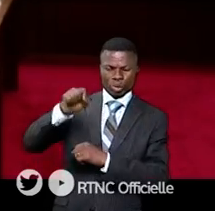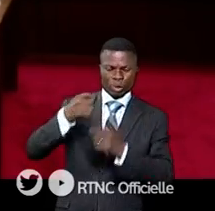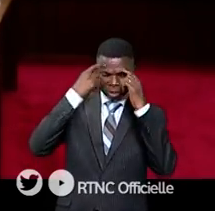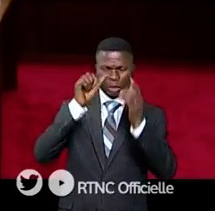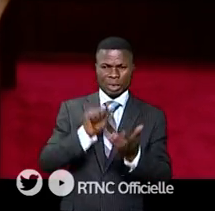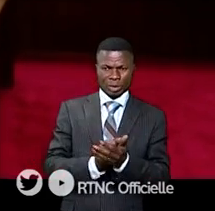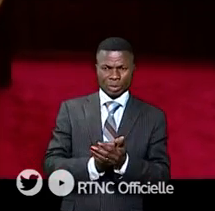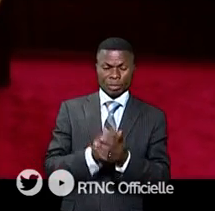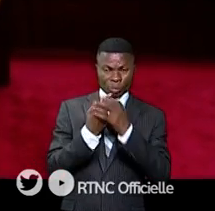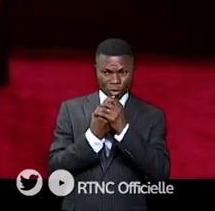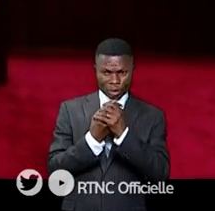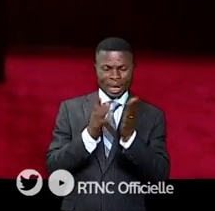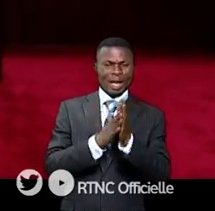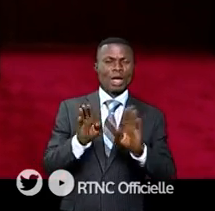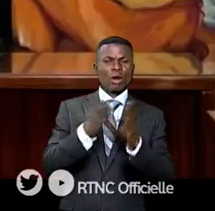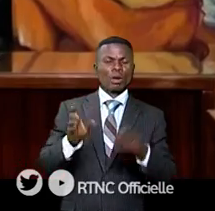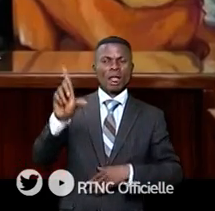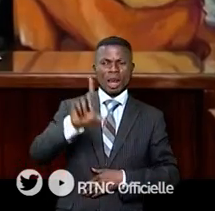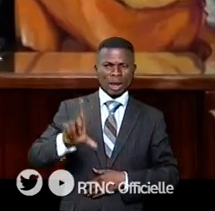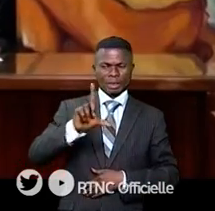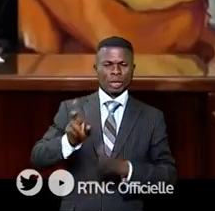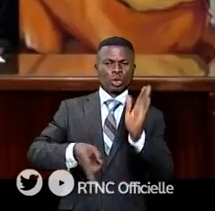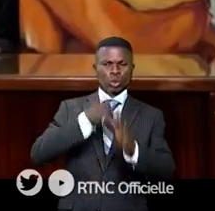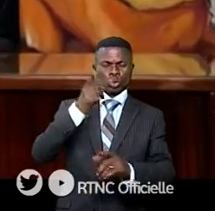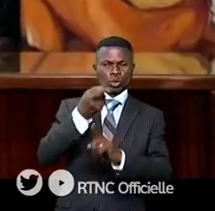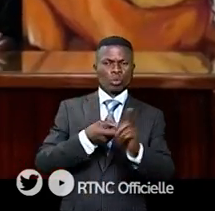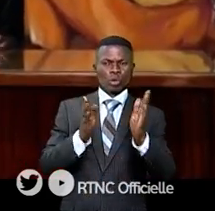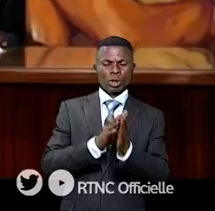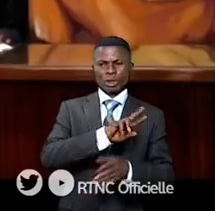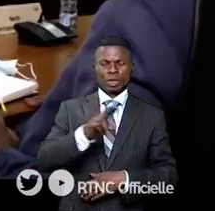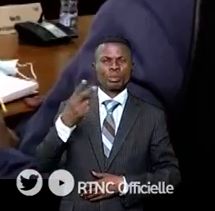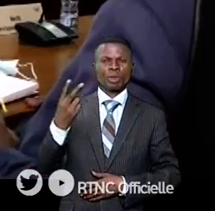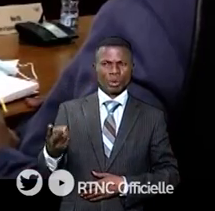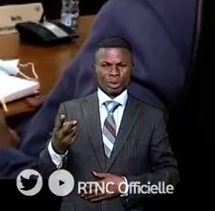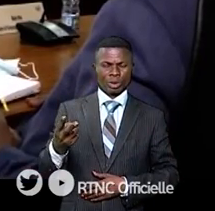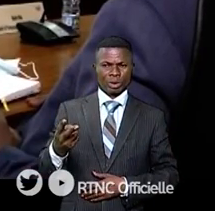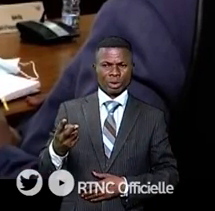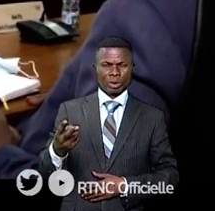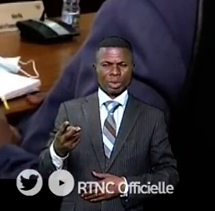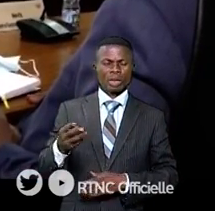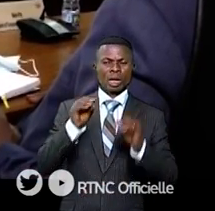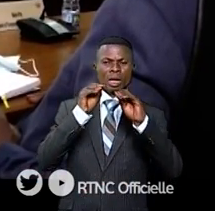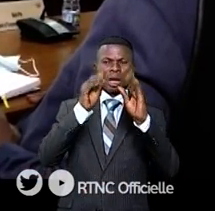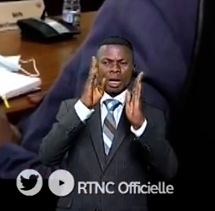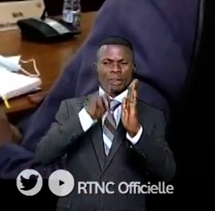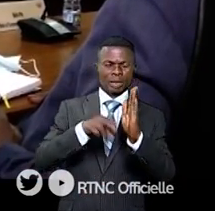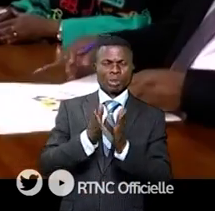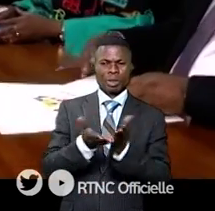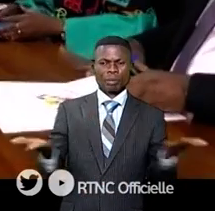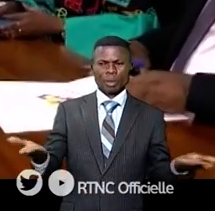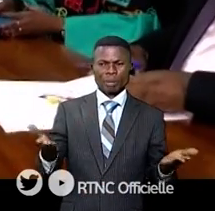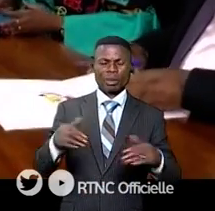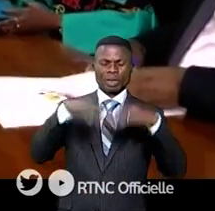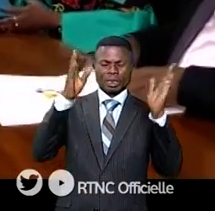À quelques heures de la rentrée scolaire prévue le lundi 12 octobre 2020 dans l'enseignement primaire, secondaire et